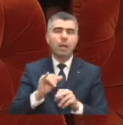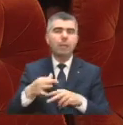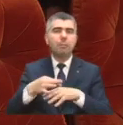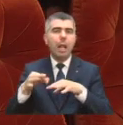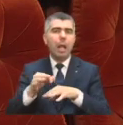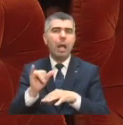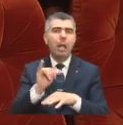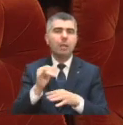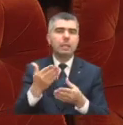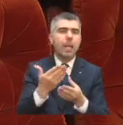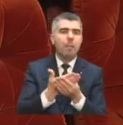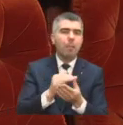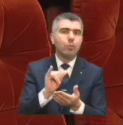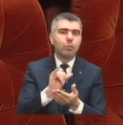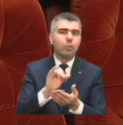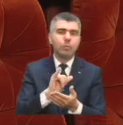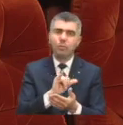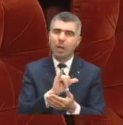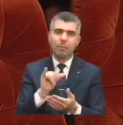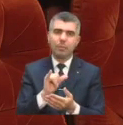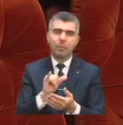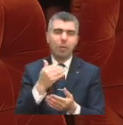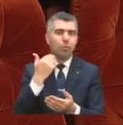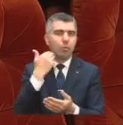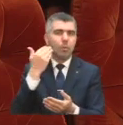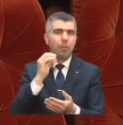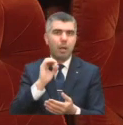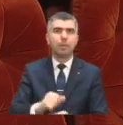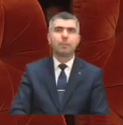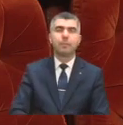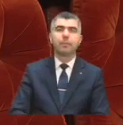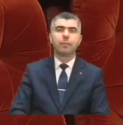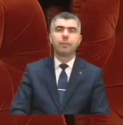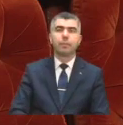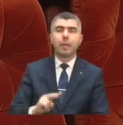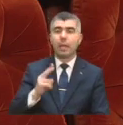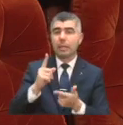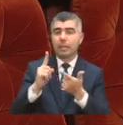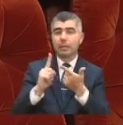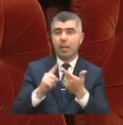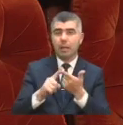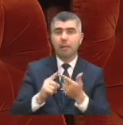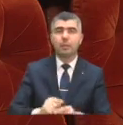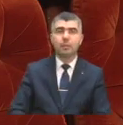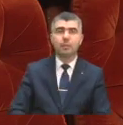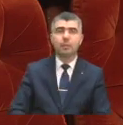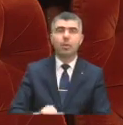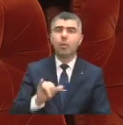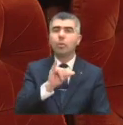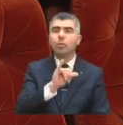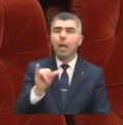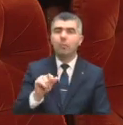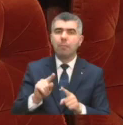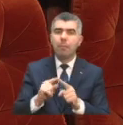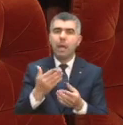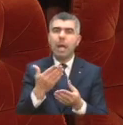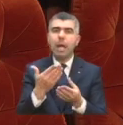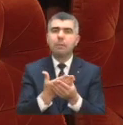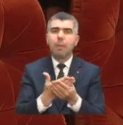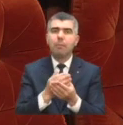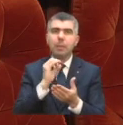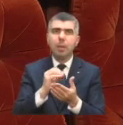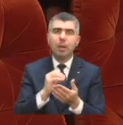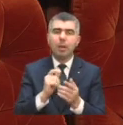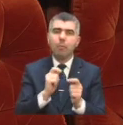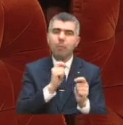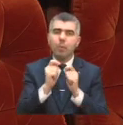بغيت هذا كلام شوية فيه شوية ديال المسألة. الثانية الأخرى اللي بغينا نديروا، ما كاينلاش تكون الأسباب والنقاشات في نسخة